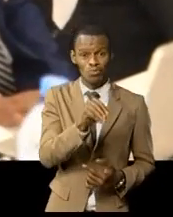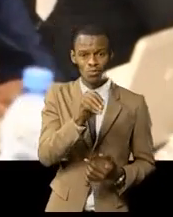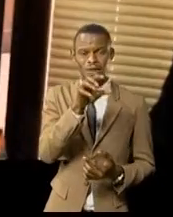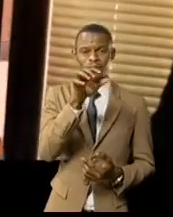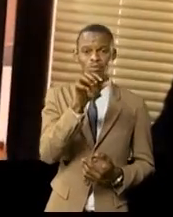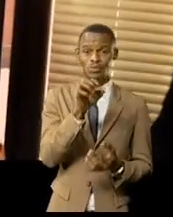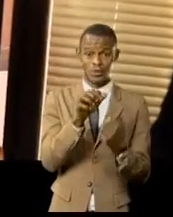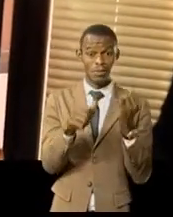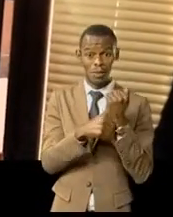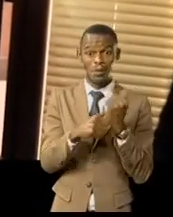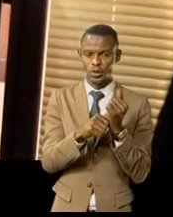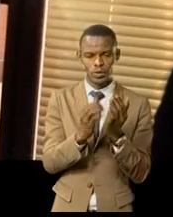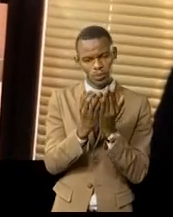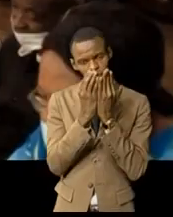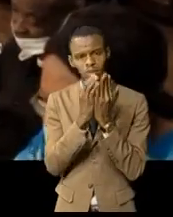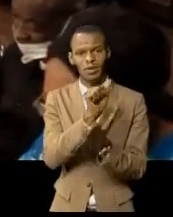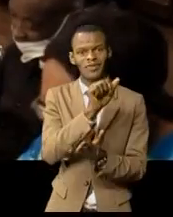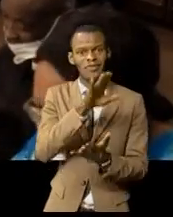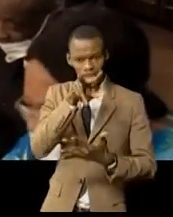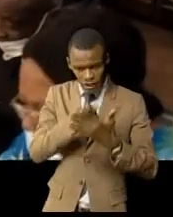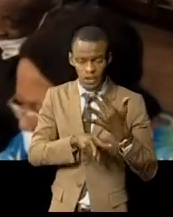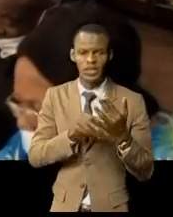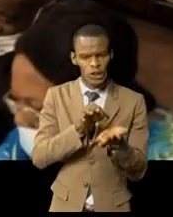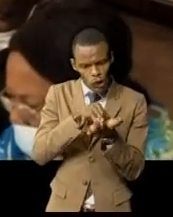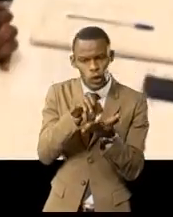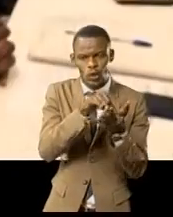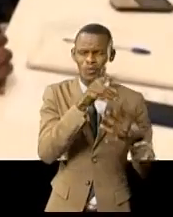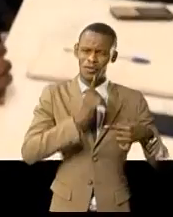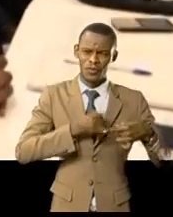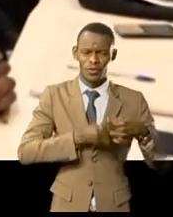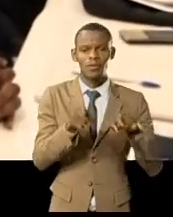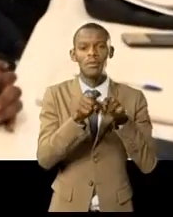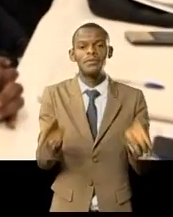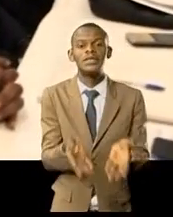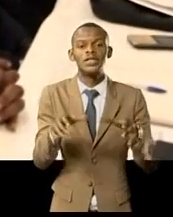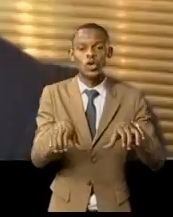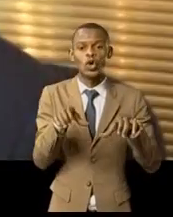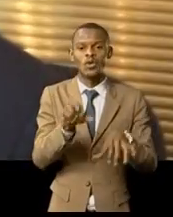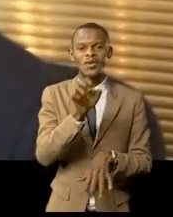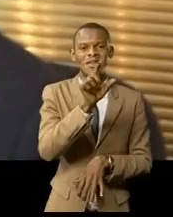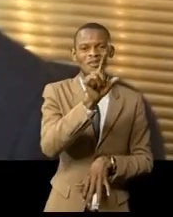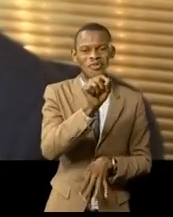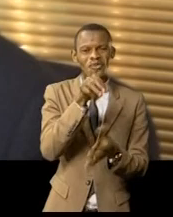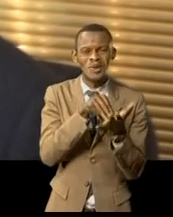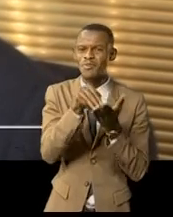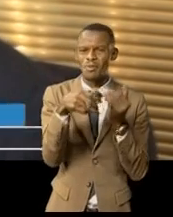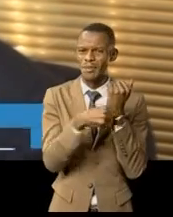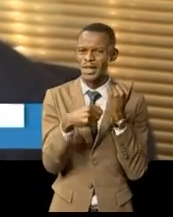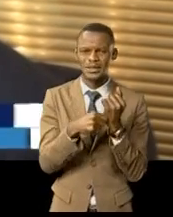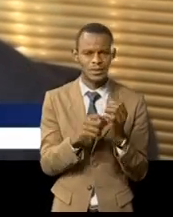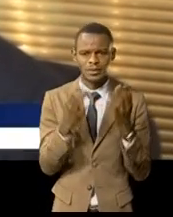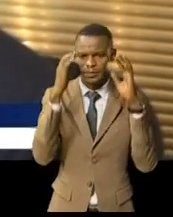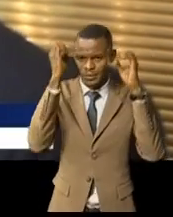compétences de base pour écrire, lire et compter. En RDC, ils sont au nombre de 20 millions. On amène une